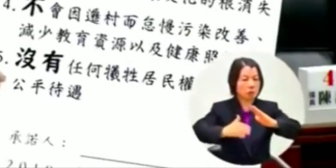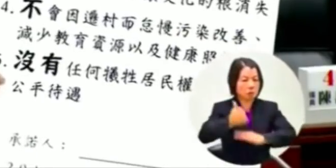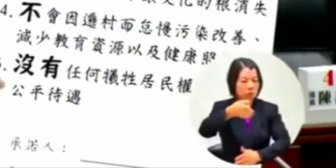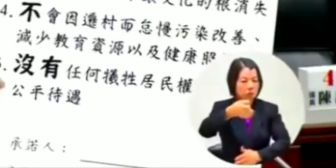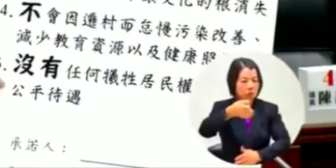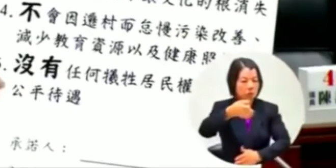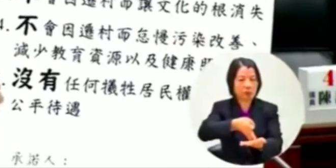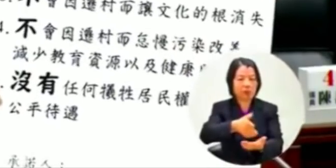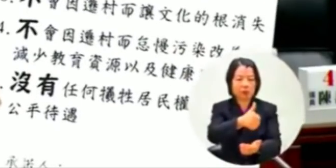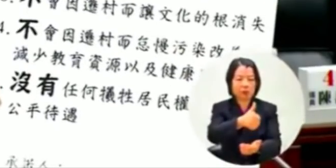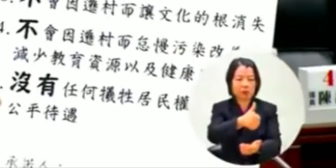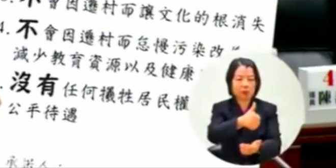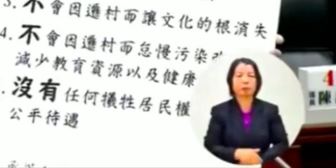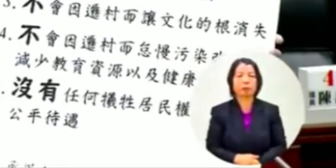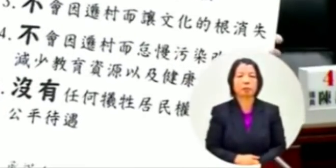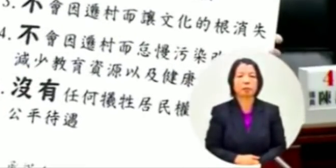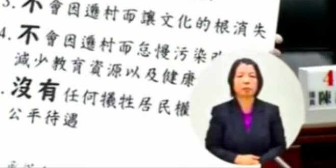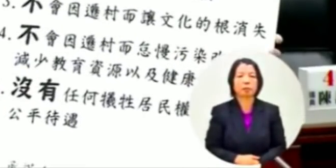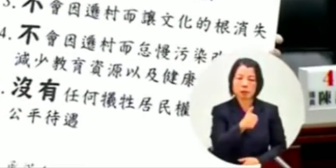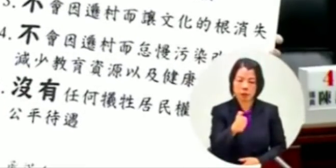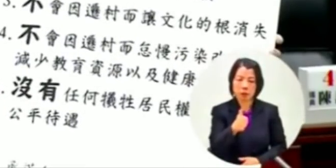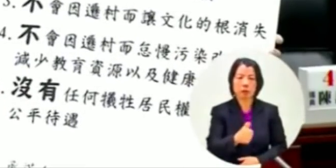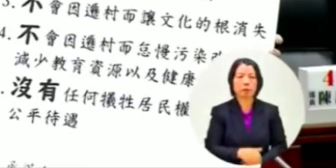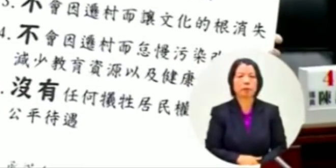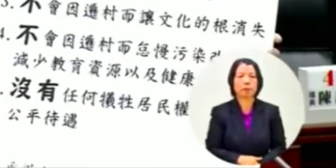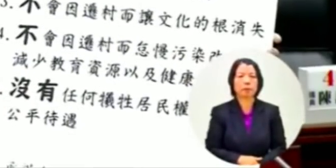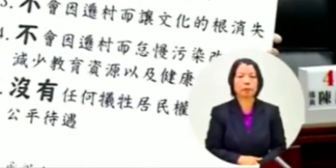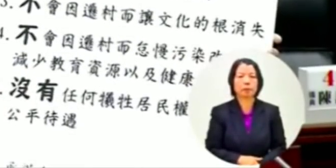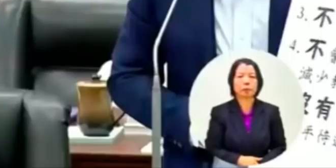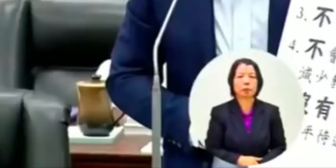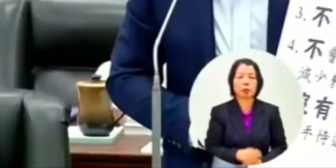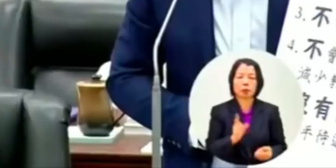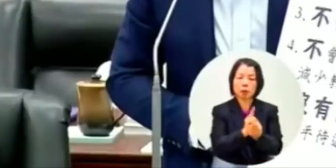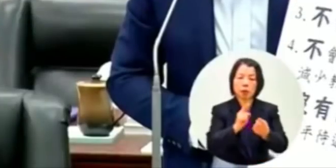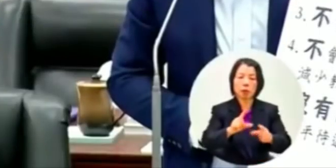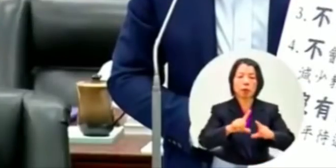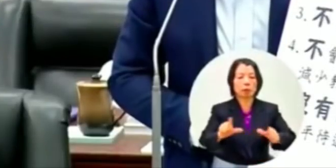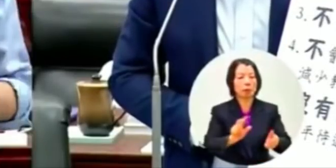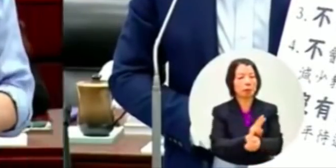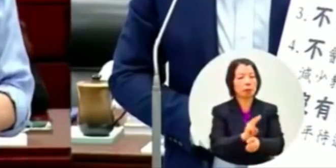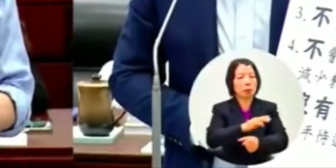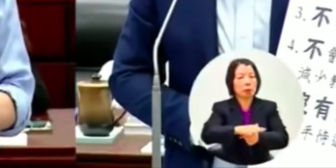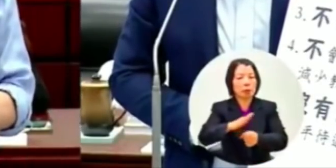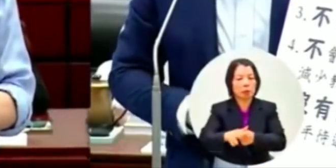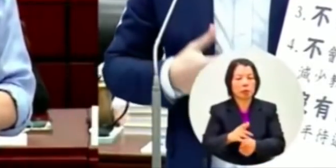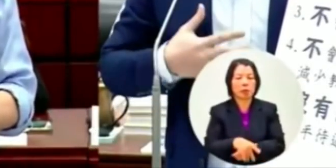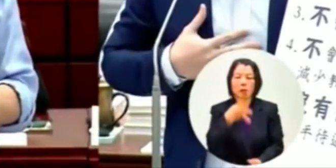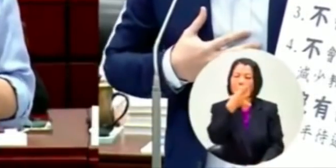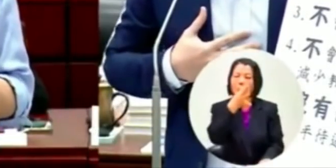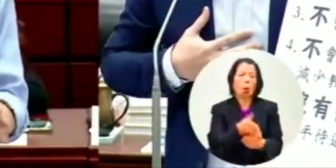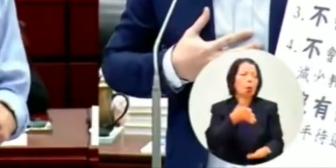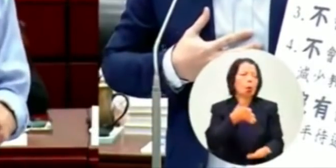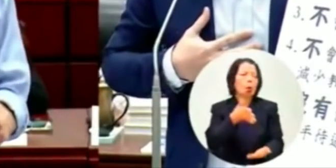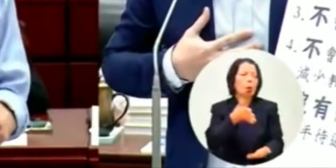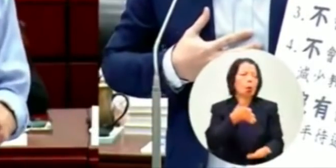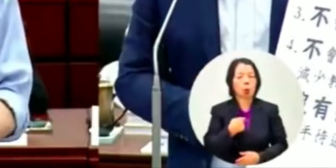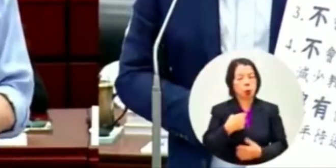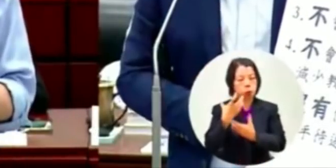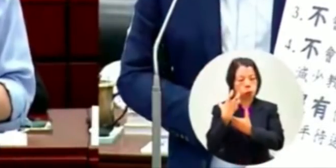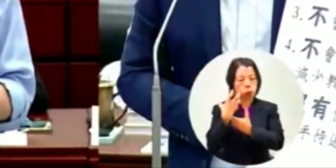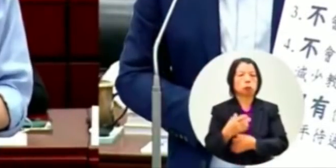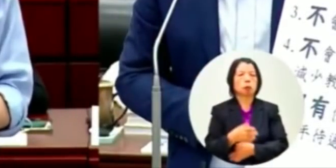答，谢谢。 郑志忠议员，非常感谢你。还在公会的大林埔迁村，你已经一而再、再而三的 我们的责任 咨